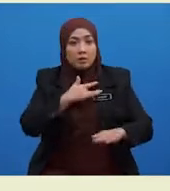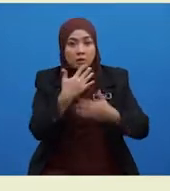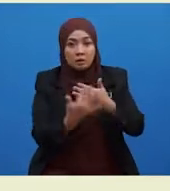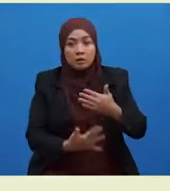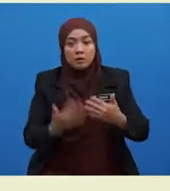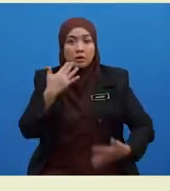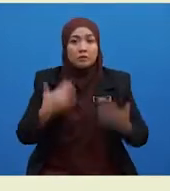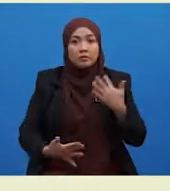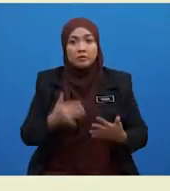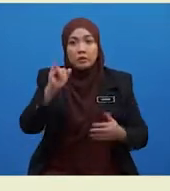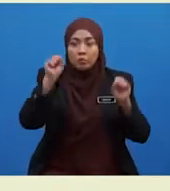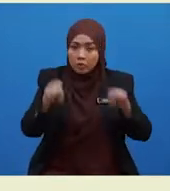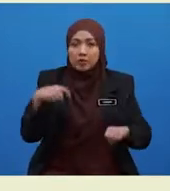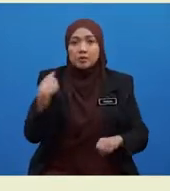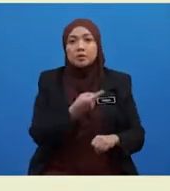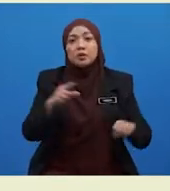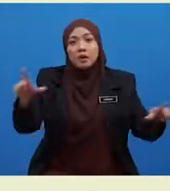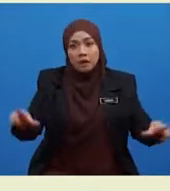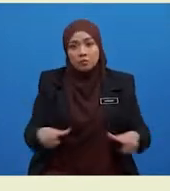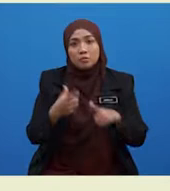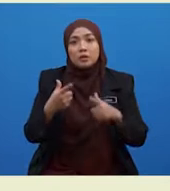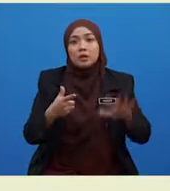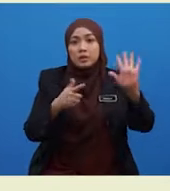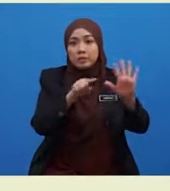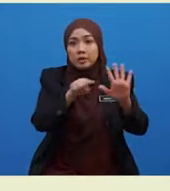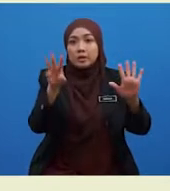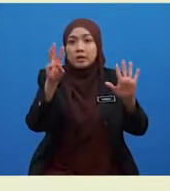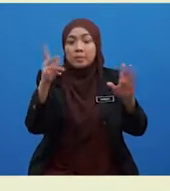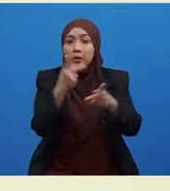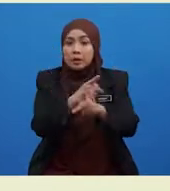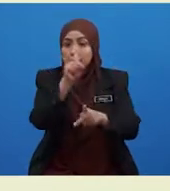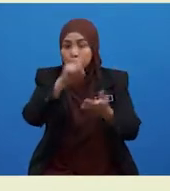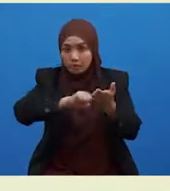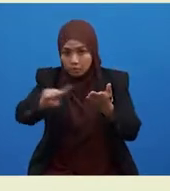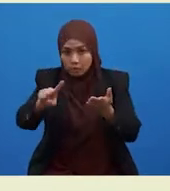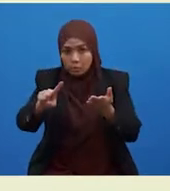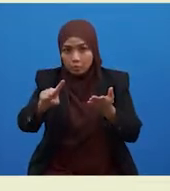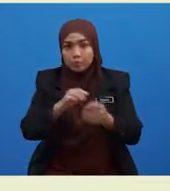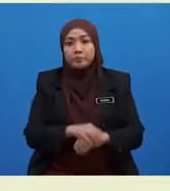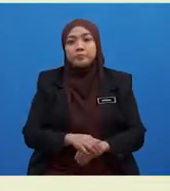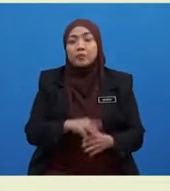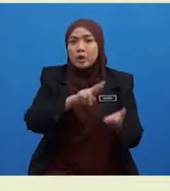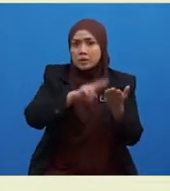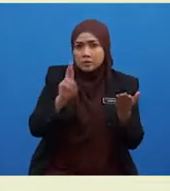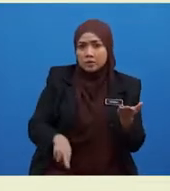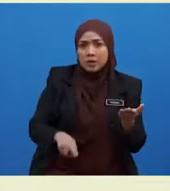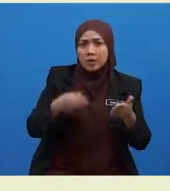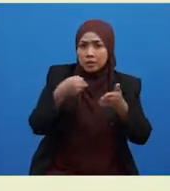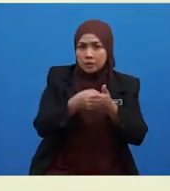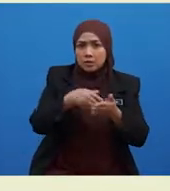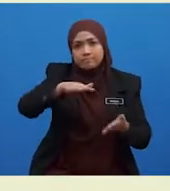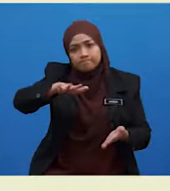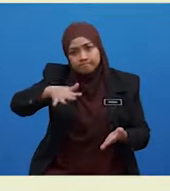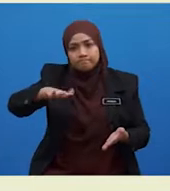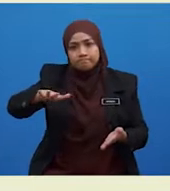yang boleh anda lakukan. Kekerapan 5 hingga 6 kali seminggu, intensiti rendah hingga